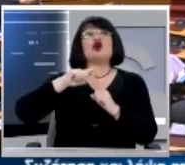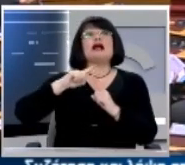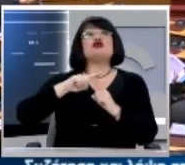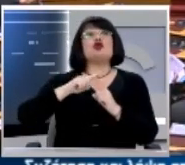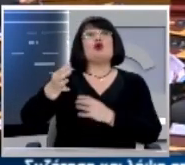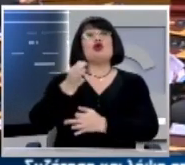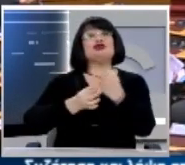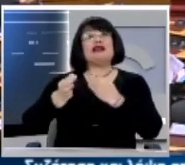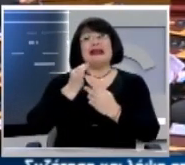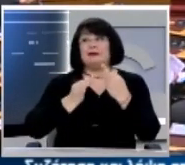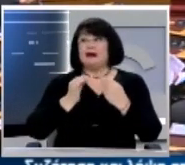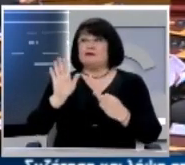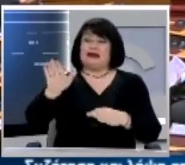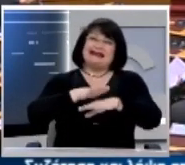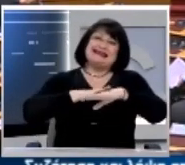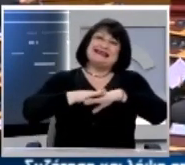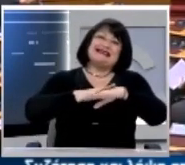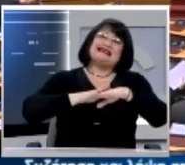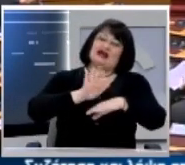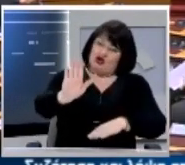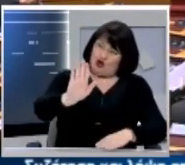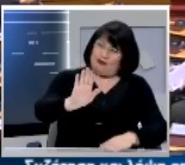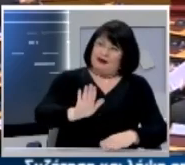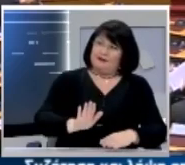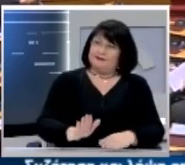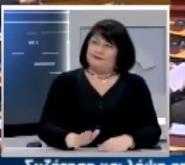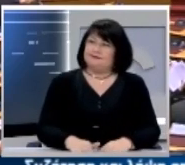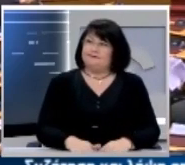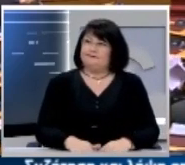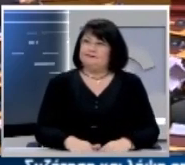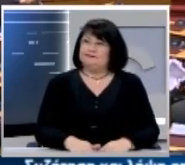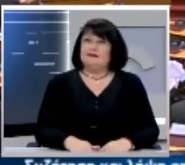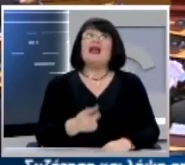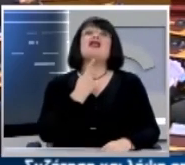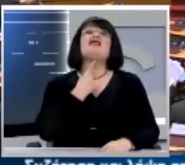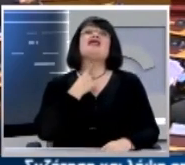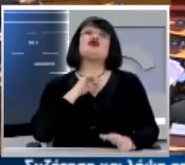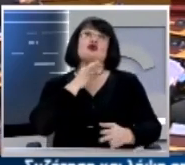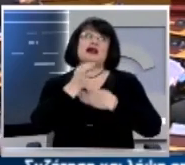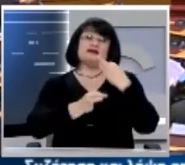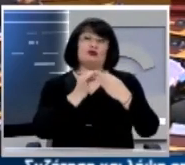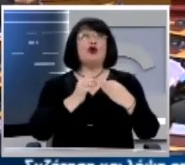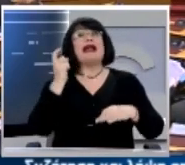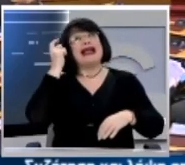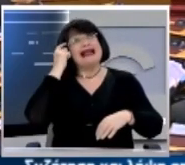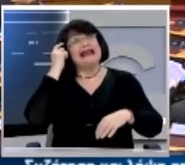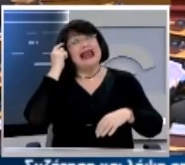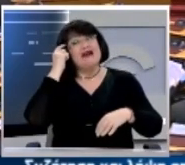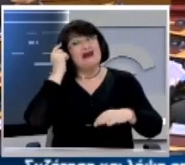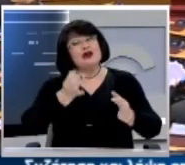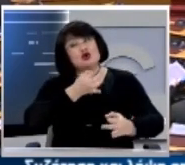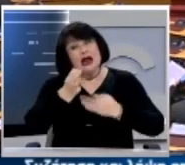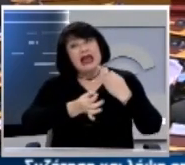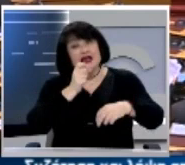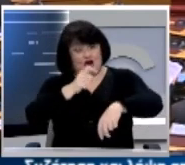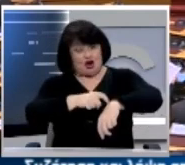από αυτό ένα εδώ λεπτό. Το βήμα. Κύριε, θα τελειώσω, κύριε Πρόεδρε. Θα τελειώσω. Θέλετε τον χρόνο του κύριου Λοβέρδου, το καταλαβαίνω. Ο κύριος Λοβέρδος μίλησε 12 λεπτά. Απλώς σας λέω ότι είμαστε